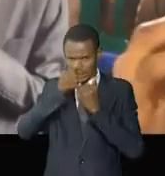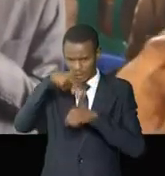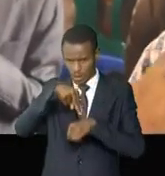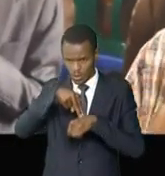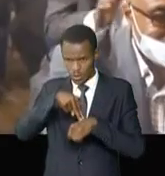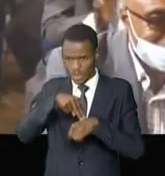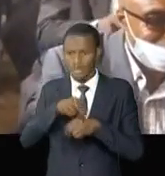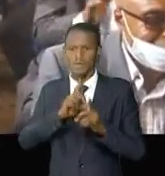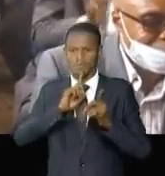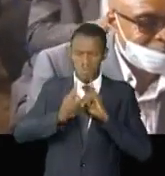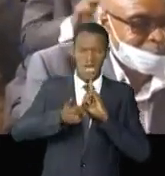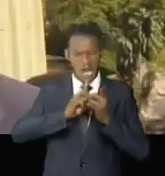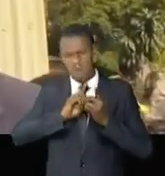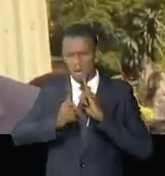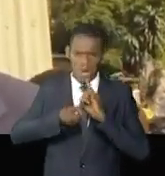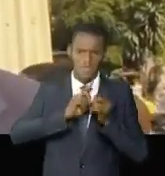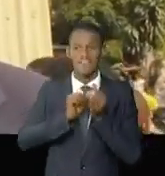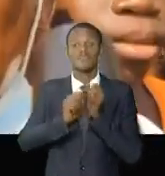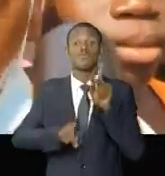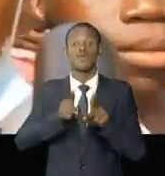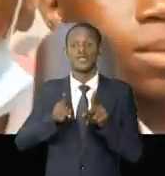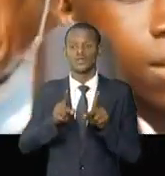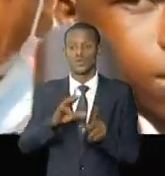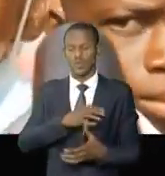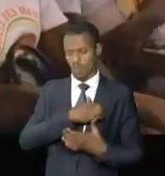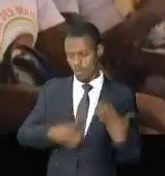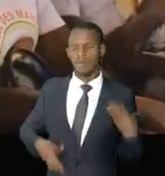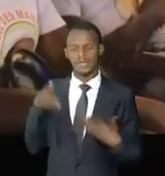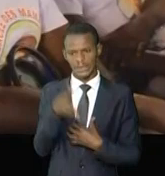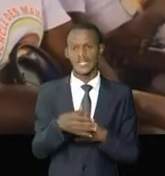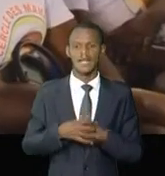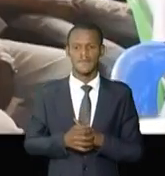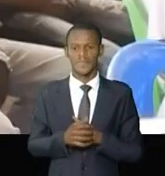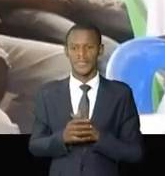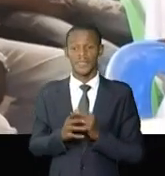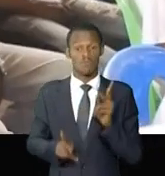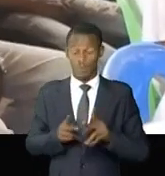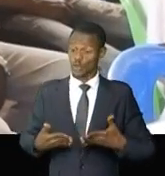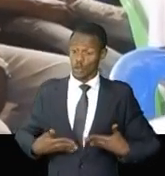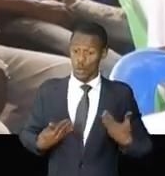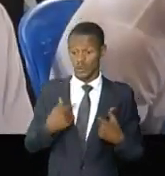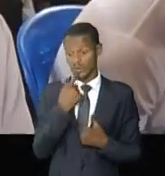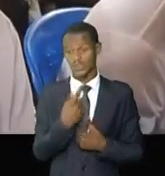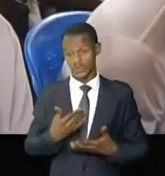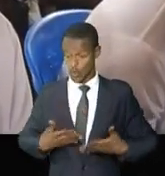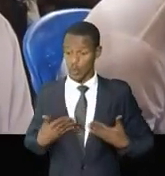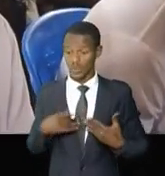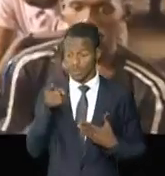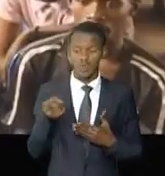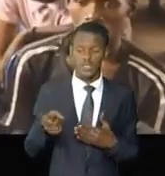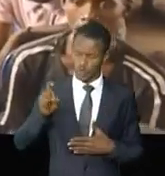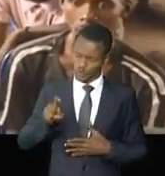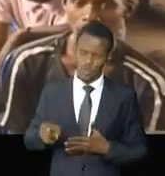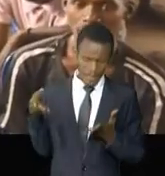forces vives de cette commune ont remercié leur hôte pour sa disponibilité quand Kinsesso a besoin de lui. C'était aussi l'occasion pour eux